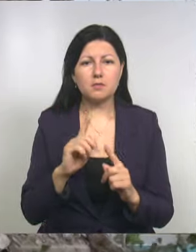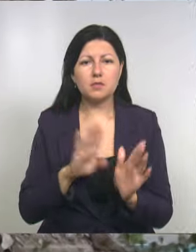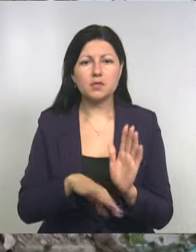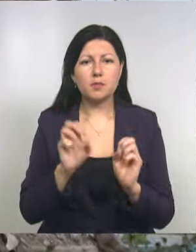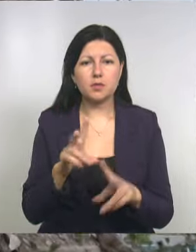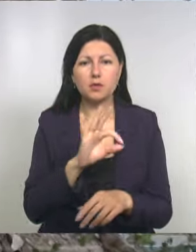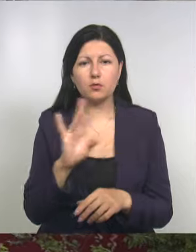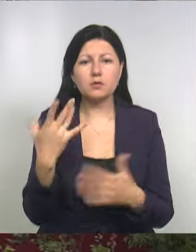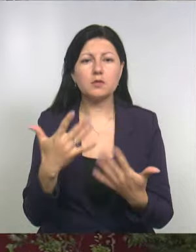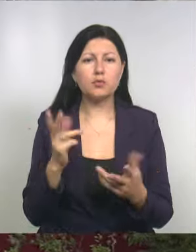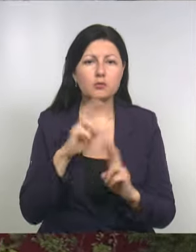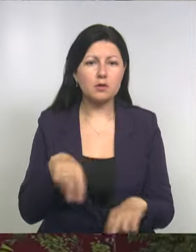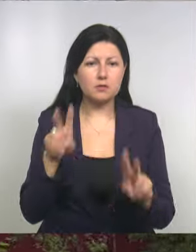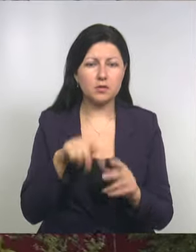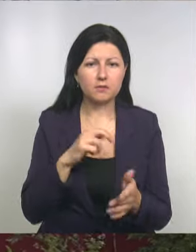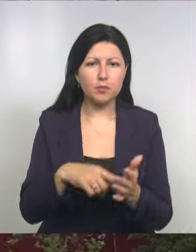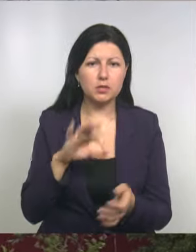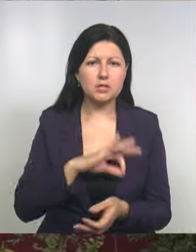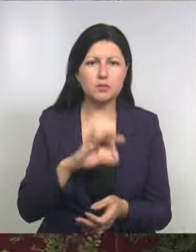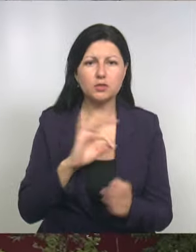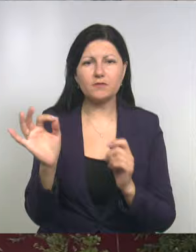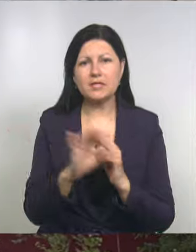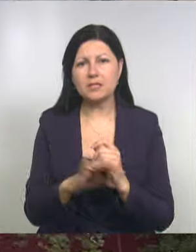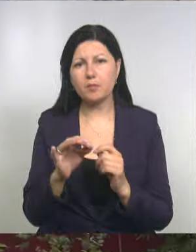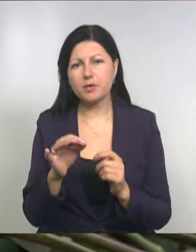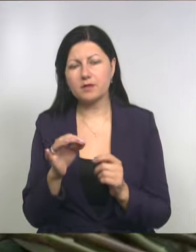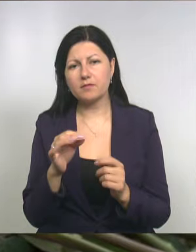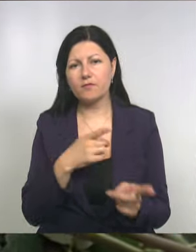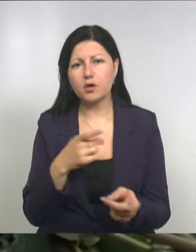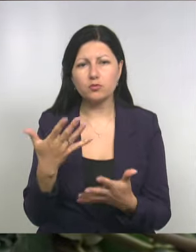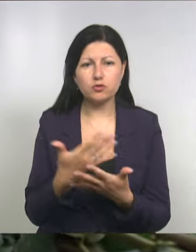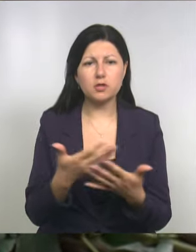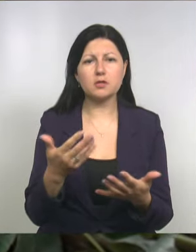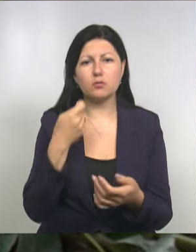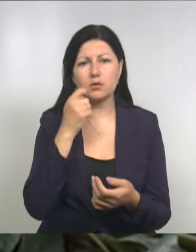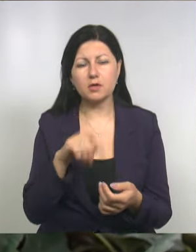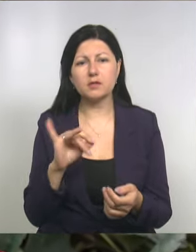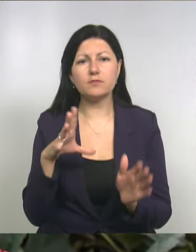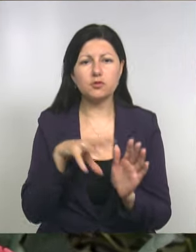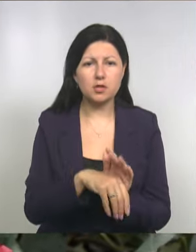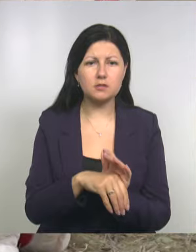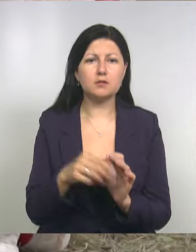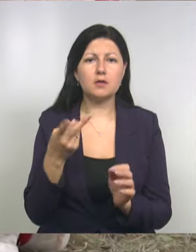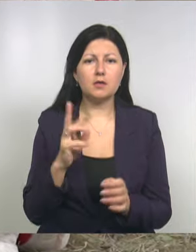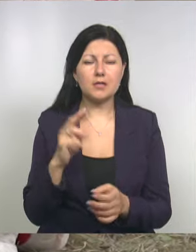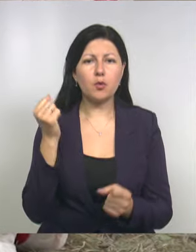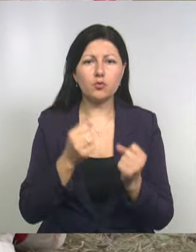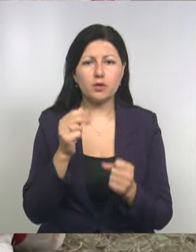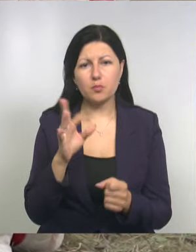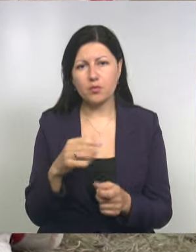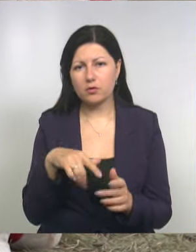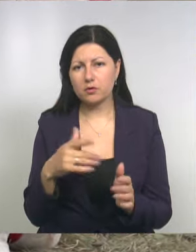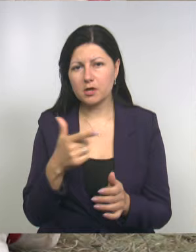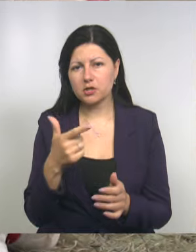где будет рассматриваться вопрос использования западного вооружения Украины и, в частности, вот для вот ударов по гражданским